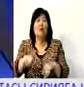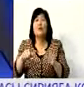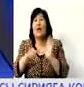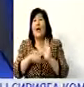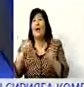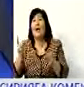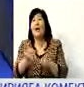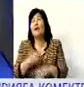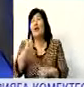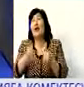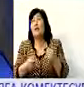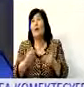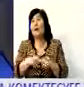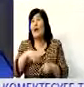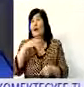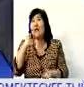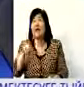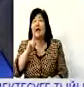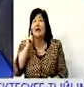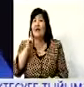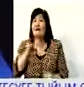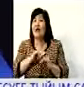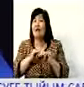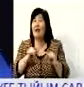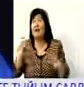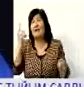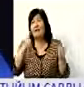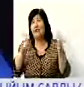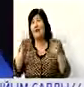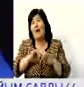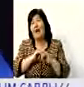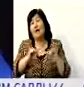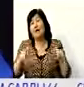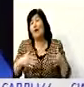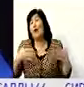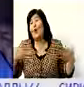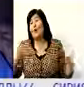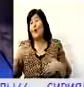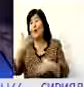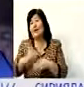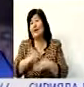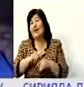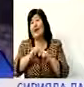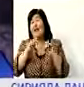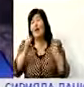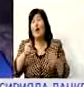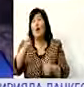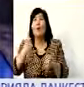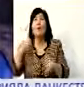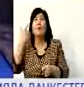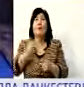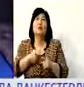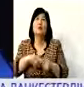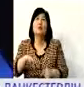мәрте өткізілген байқау бұған дейін талай жастың қаратын қатайтып, шығармашылығын шыңдап үлкен сахналарға жол ашты. Конкурстың мақсаты да